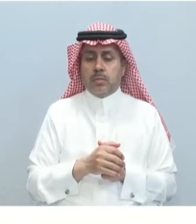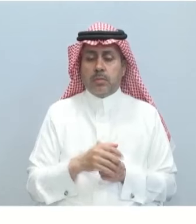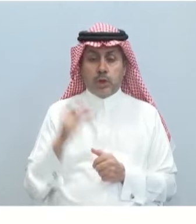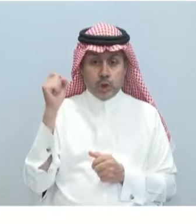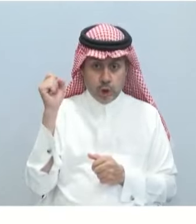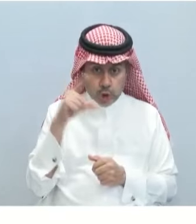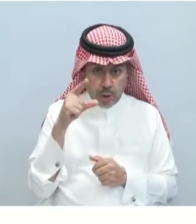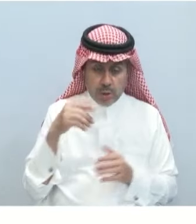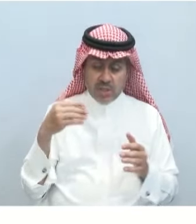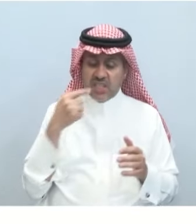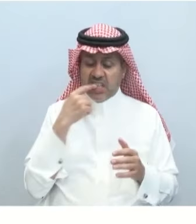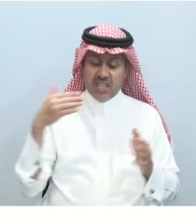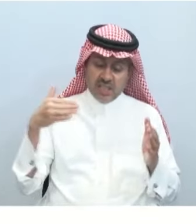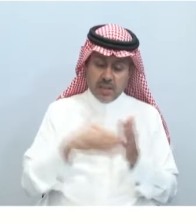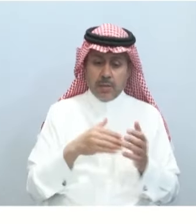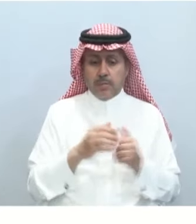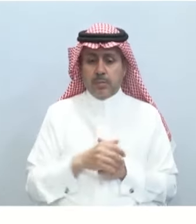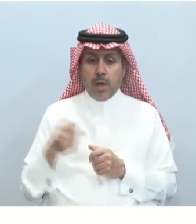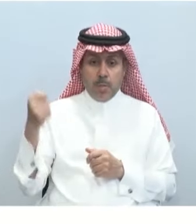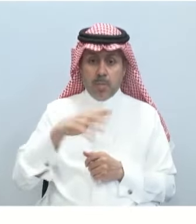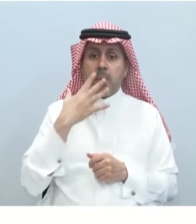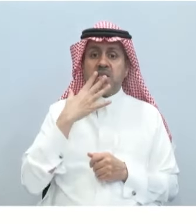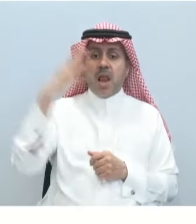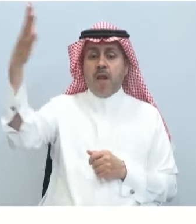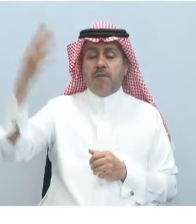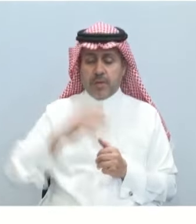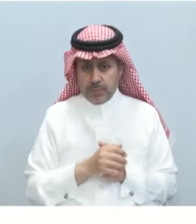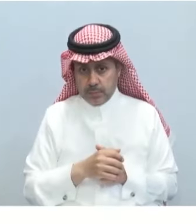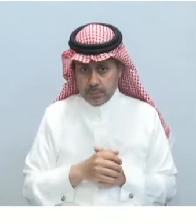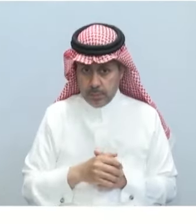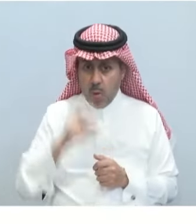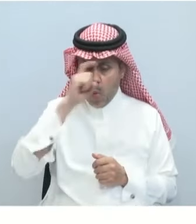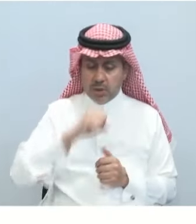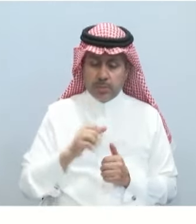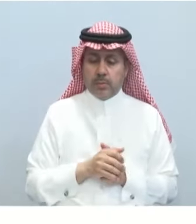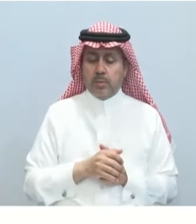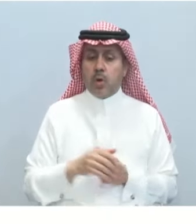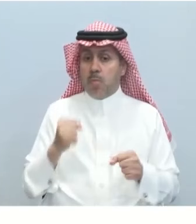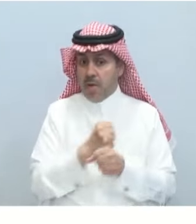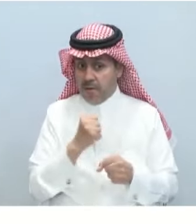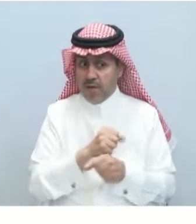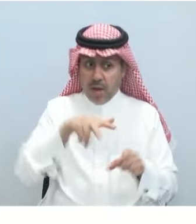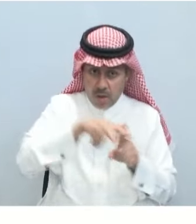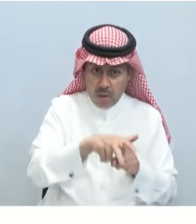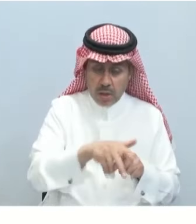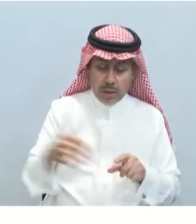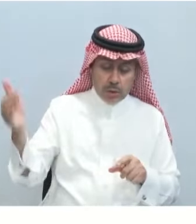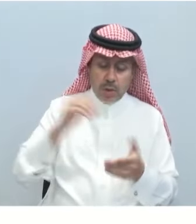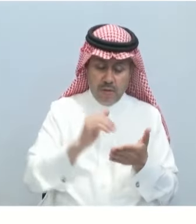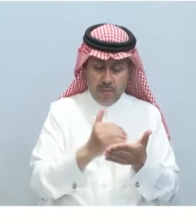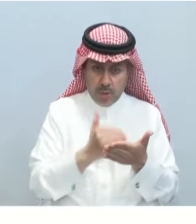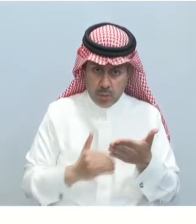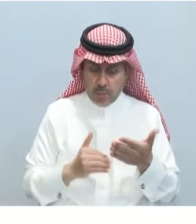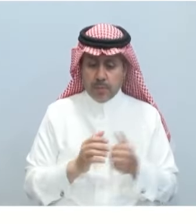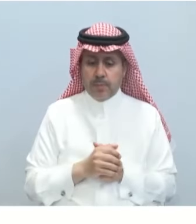تقل عن 5000 ريال ولا تزيد عن 500000 ريال او باحد هاتين العقوبتين كل من ارتكب فعلا من افعال الاذاء الوارده في الماده الاولى من النظام